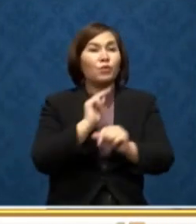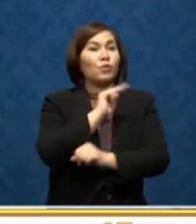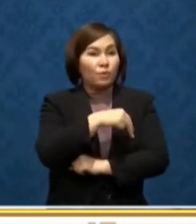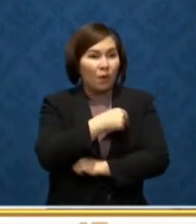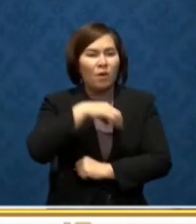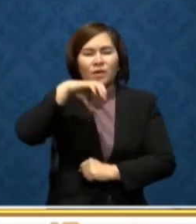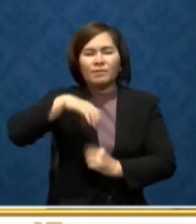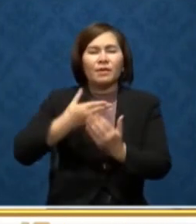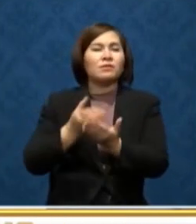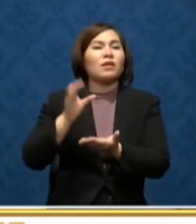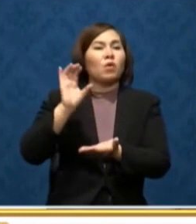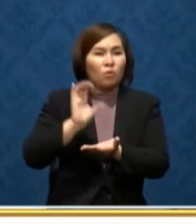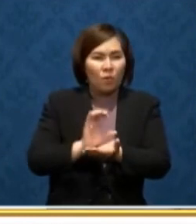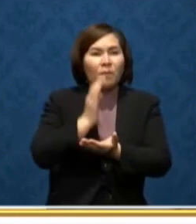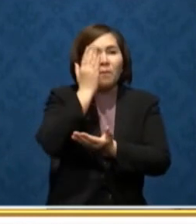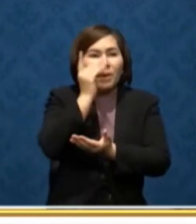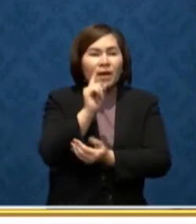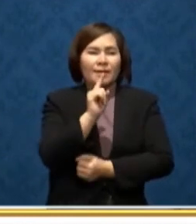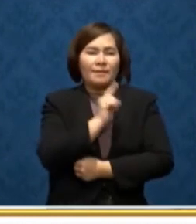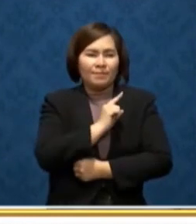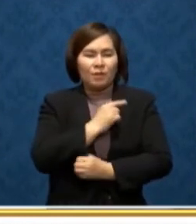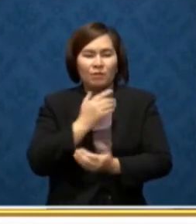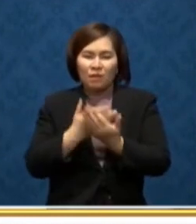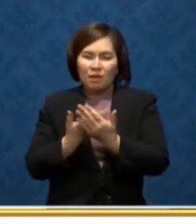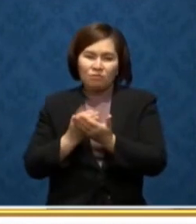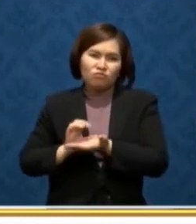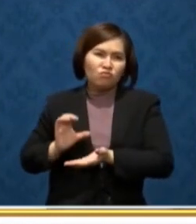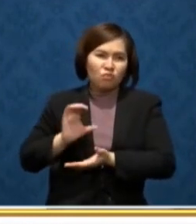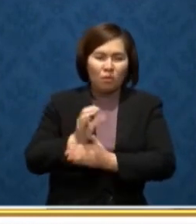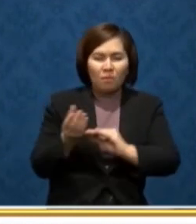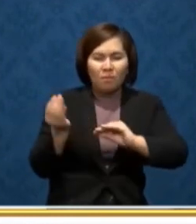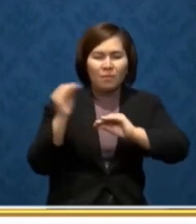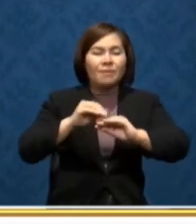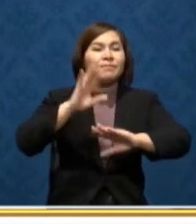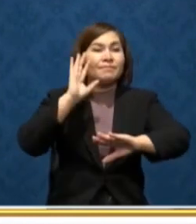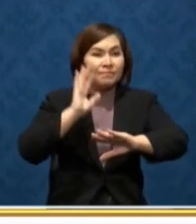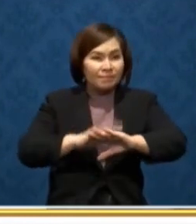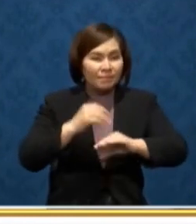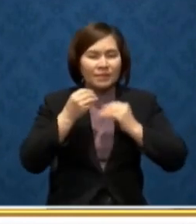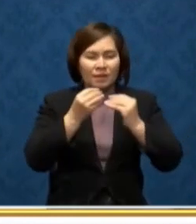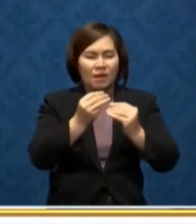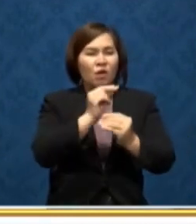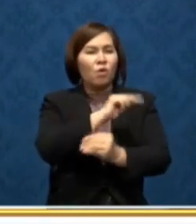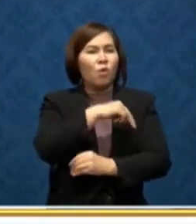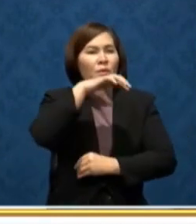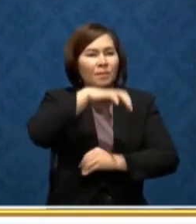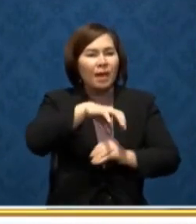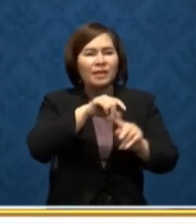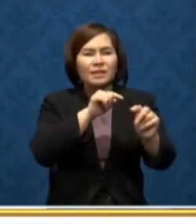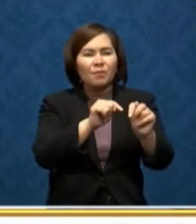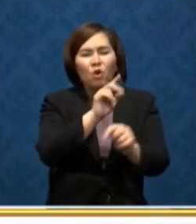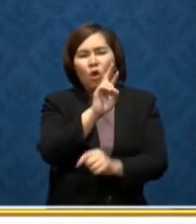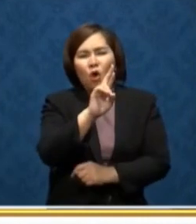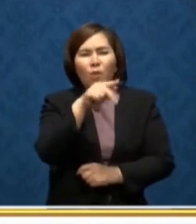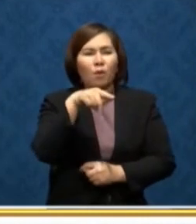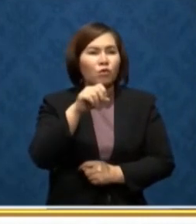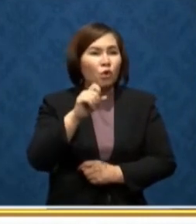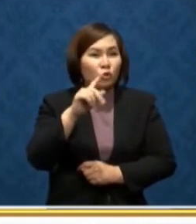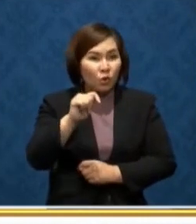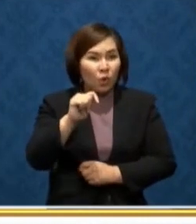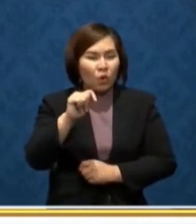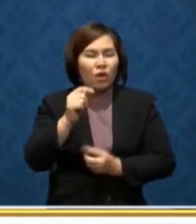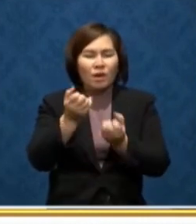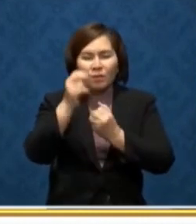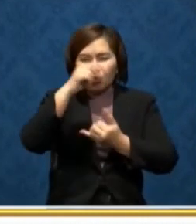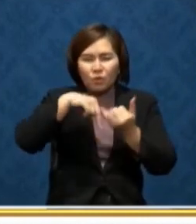และสํานังทปมาณเพื่อจัสํางทประมาณในการเพิ่มสักยภาพให้โงพยบาลประจำตำบนให้สามารรรบผู้ป่วย